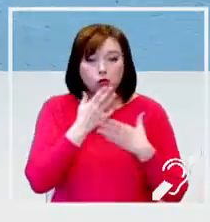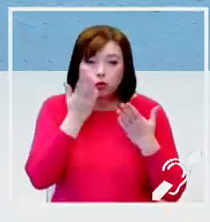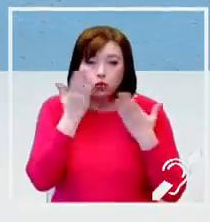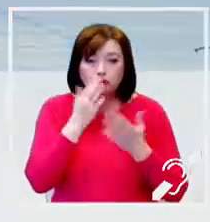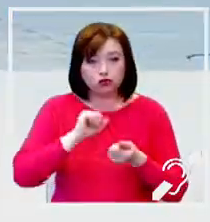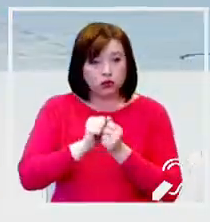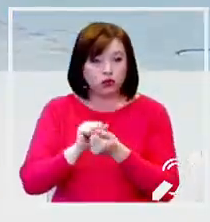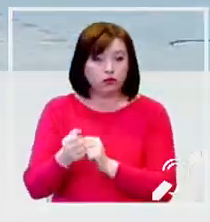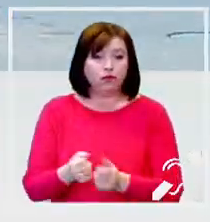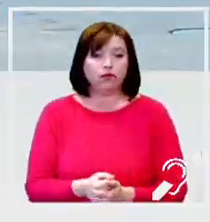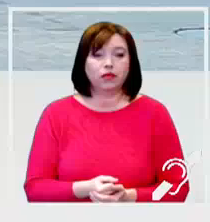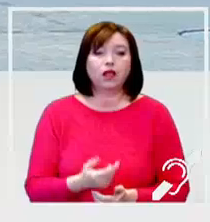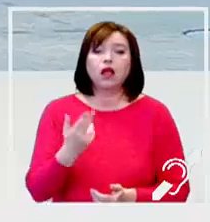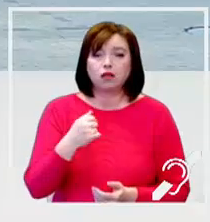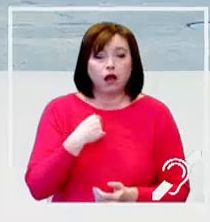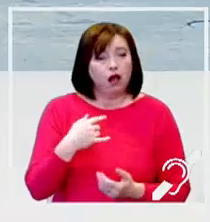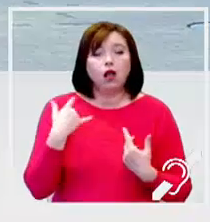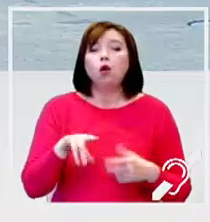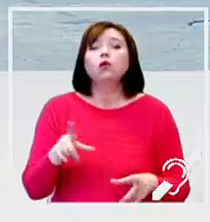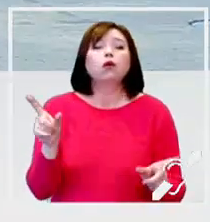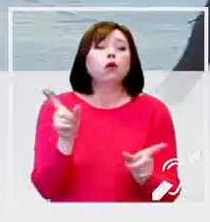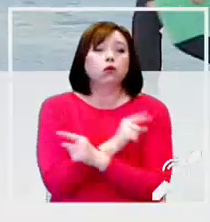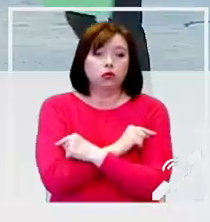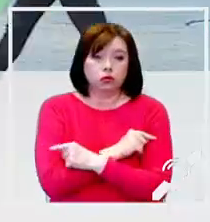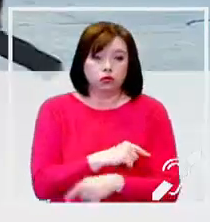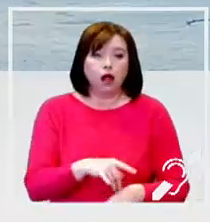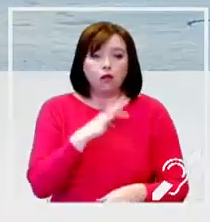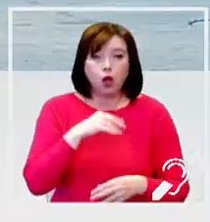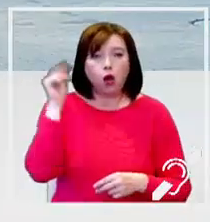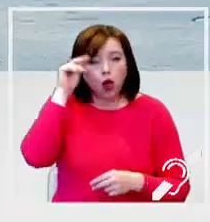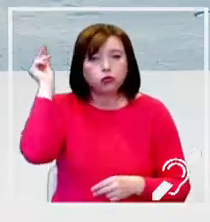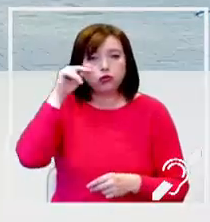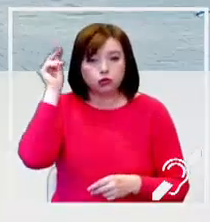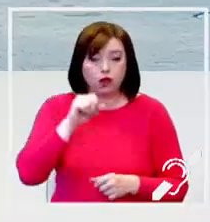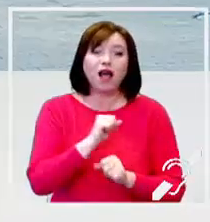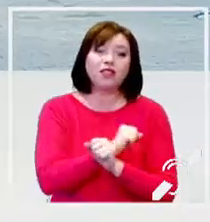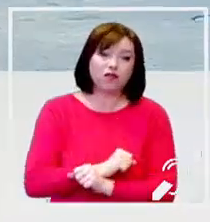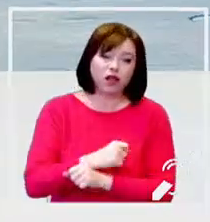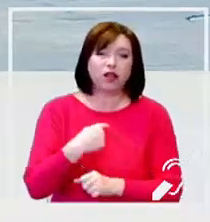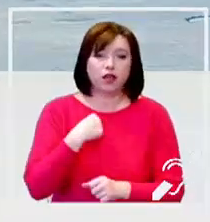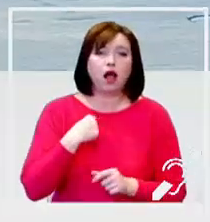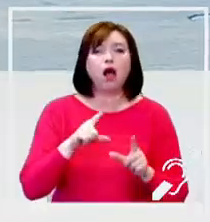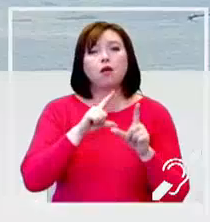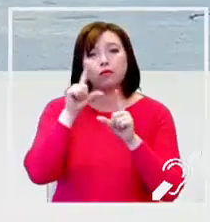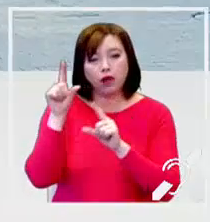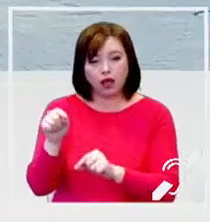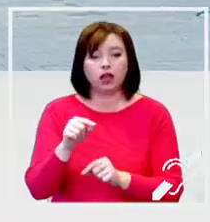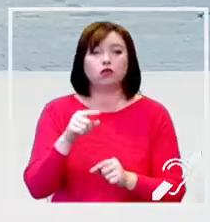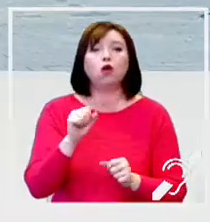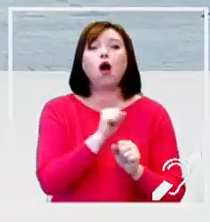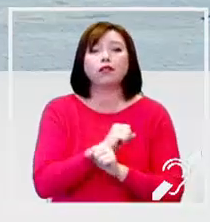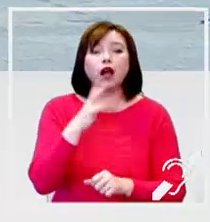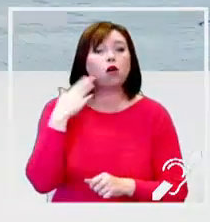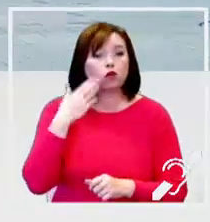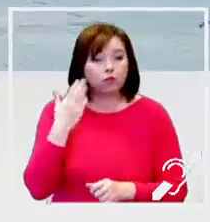materia învățată. Tare ne-am epuizat atâta școala, atâtea cunoștințe una alta. În vacanță eu o să plec la Suvata în România,